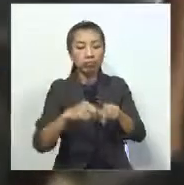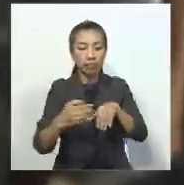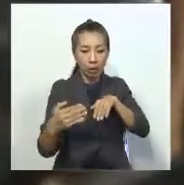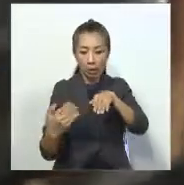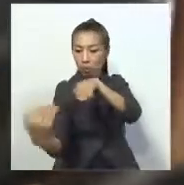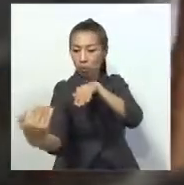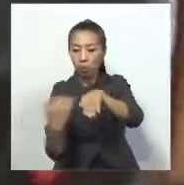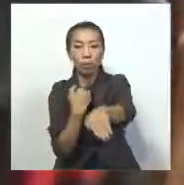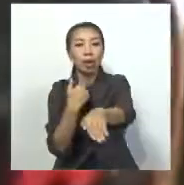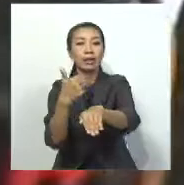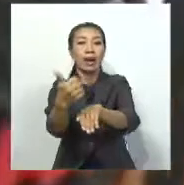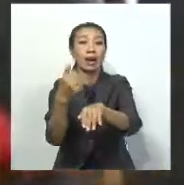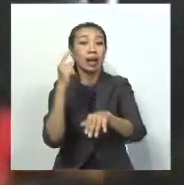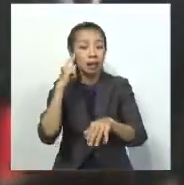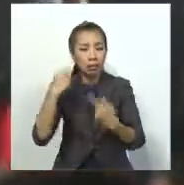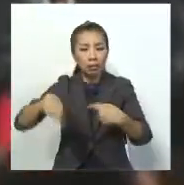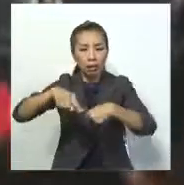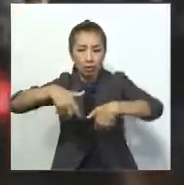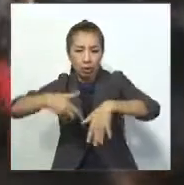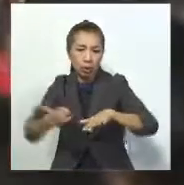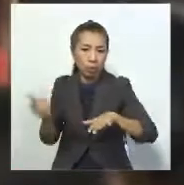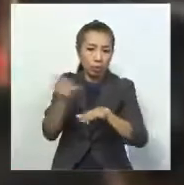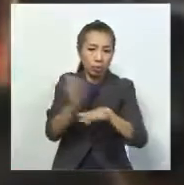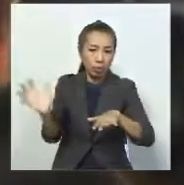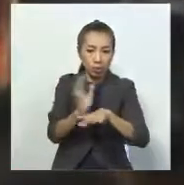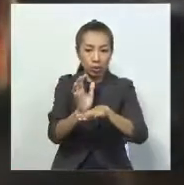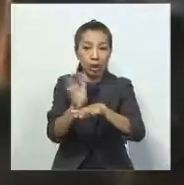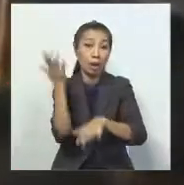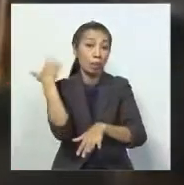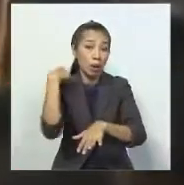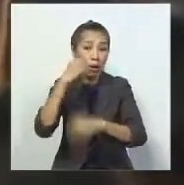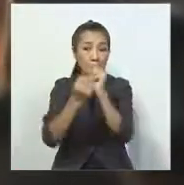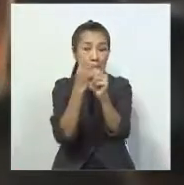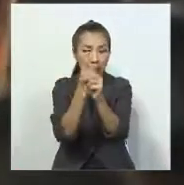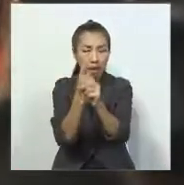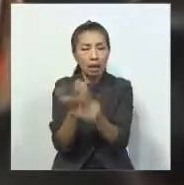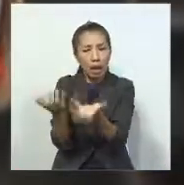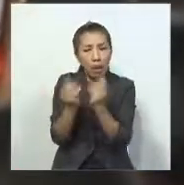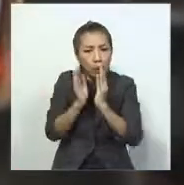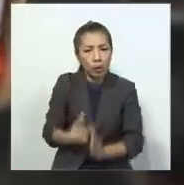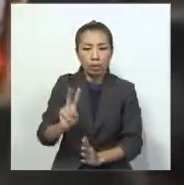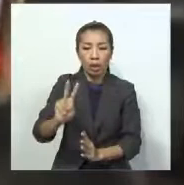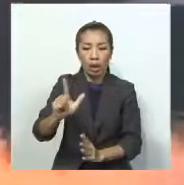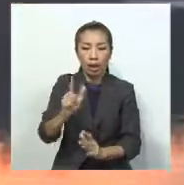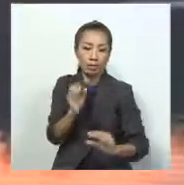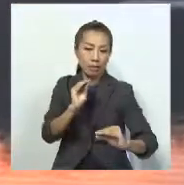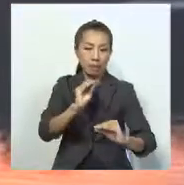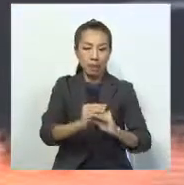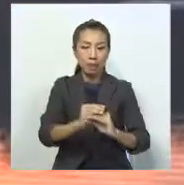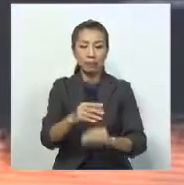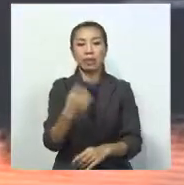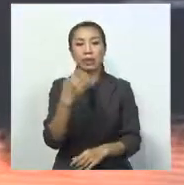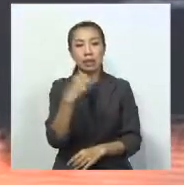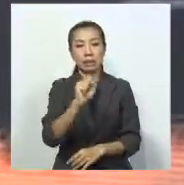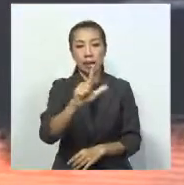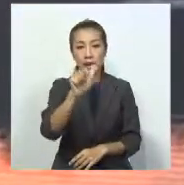กรวดเร็วอีกทั้งยังสามารถรองรับผู้โดยสารเพิ่มขึ้นจาก2ล้านคนต่อปีค่ะเป็น10ล้านคนต่อปีและยังแก้ไขปัญหา